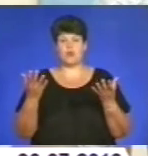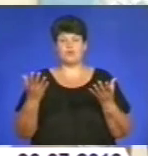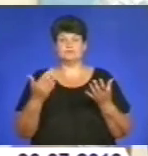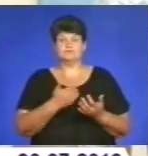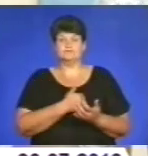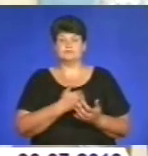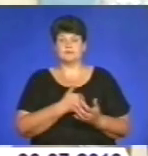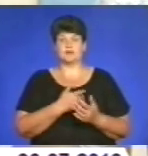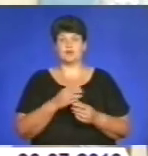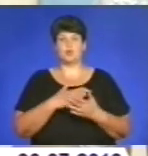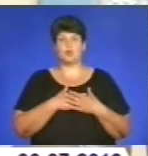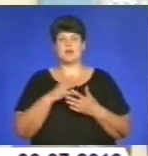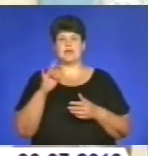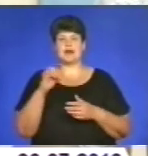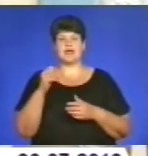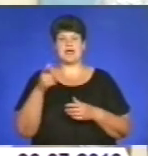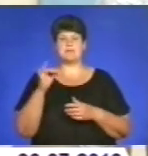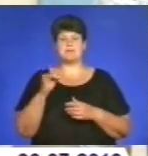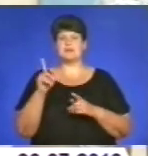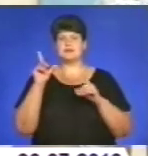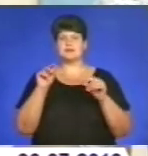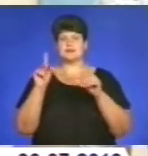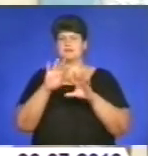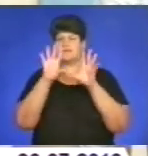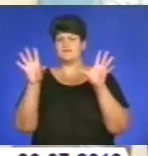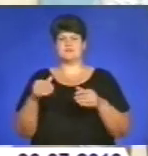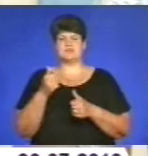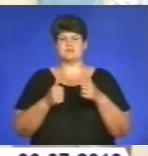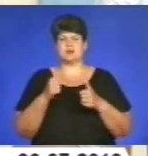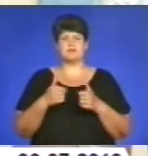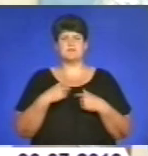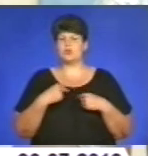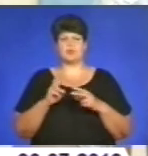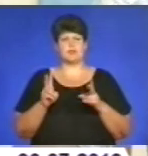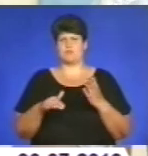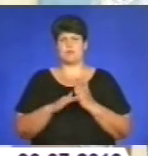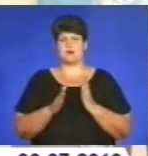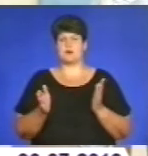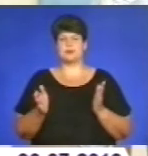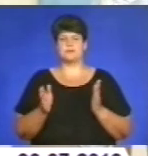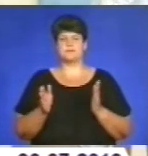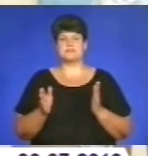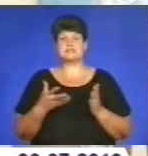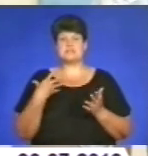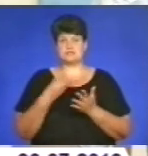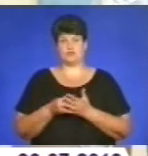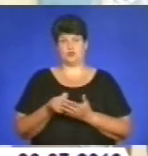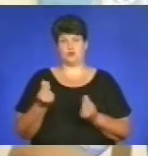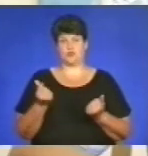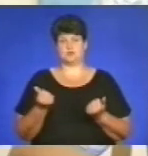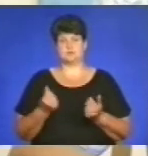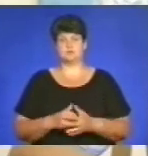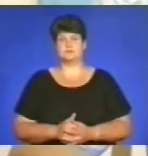ентузіасти, які люблять регбі. Ми їздимо на всі змагання поки що. Нам ніхто не допомагає за свої кошти.